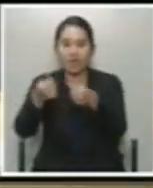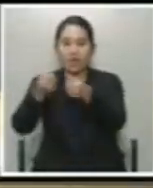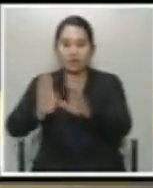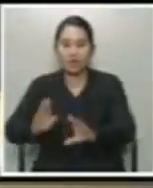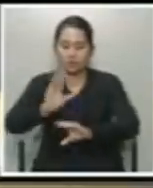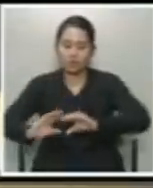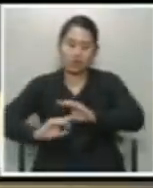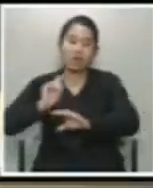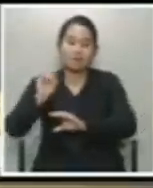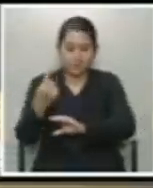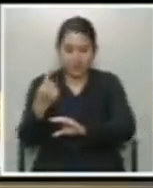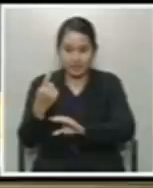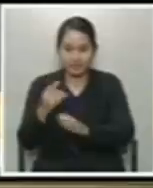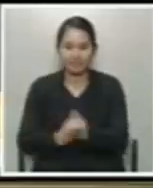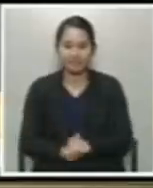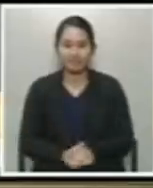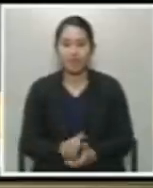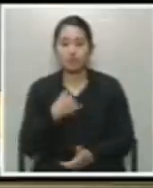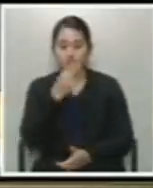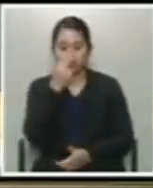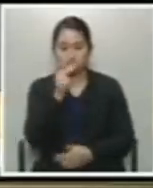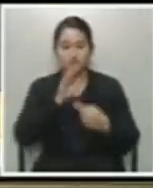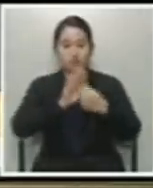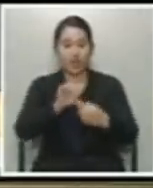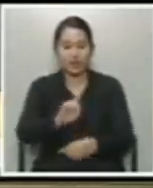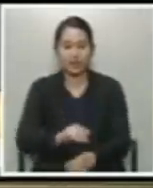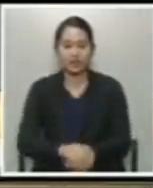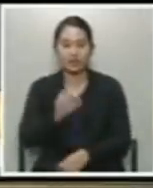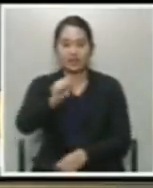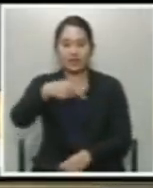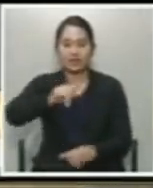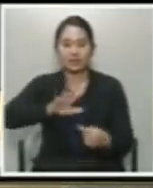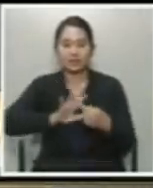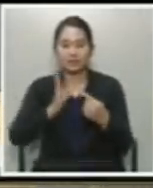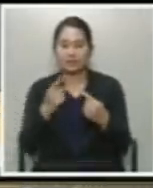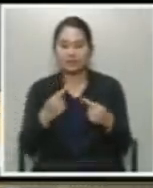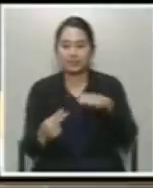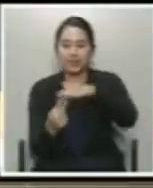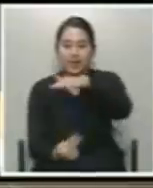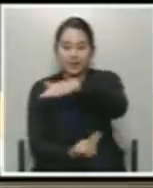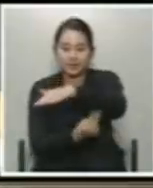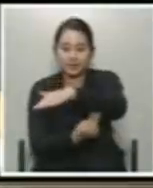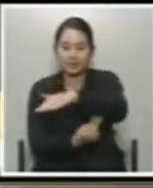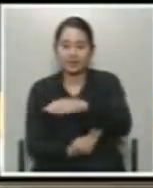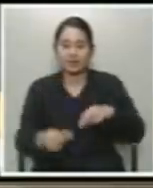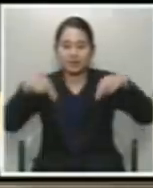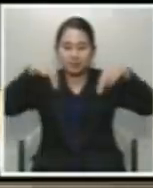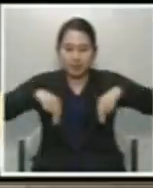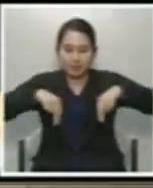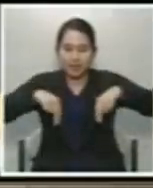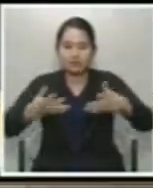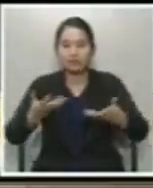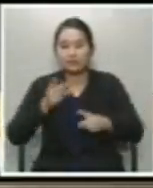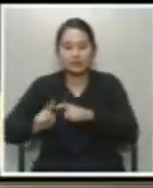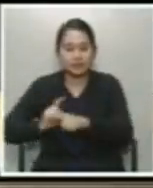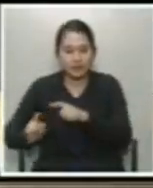งการใหม่หมดเลยขุดเจาะอย่างท่านจะเห็นสะพานที่ข้ามแม่น้ำแม่กลองเริ่มปักลงไปก็มี